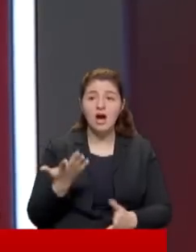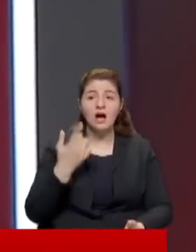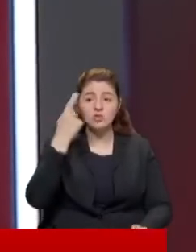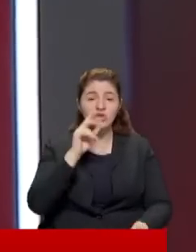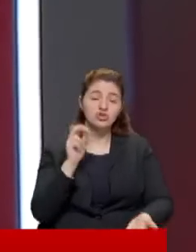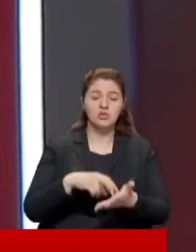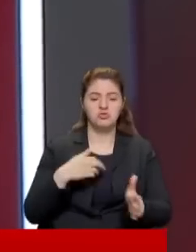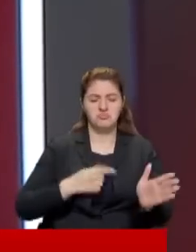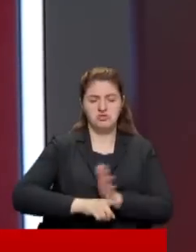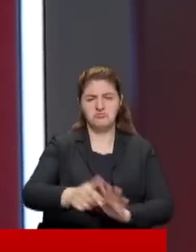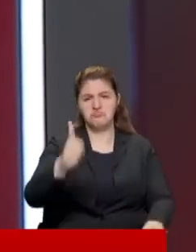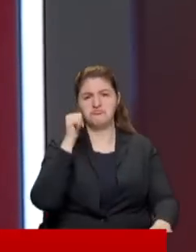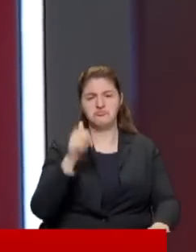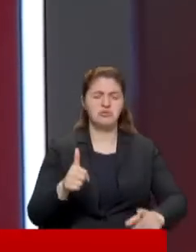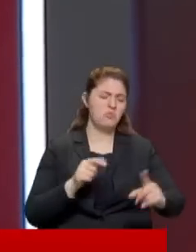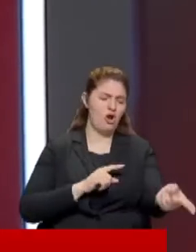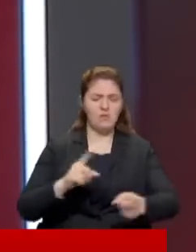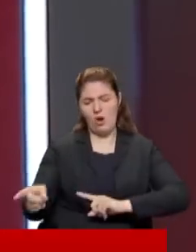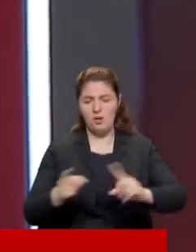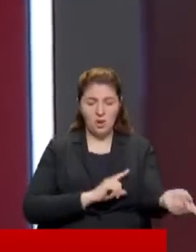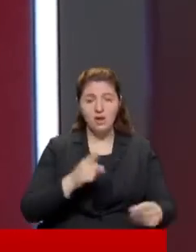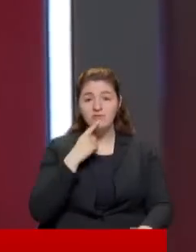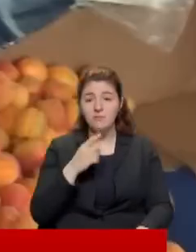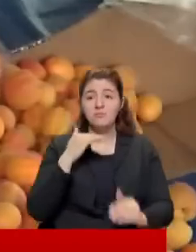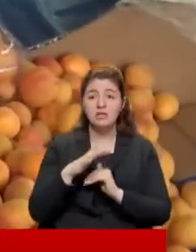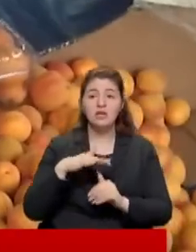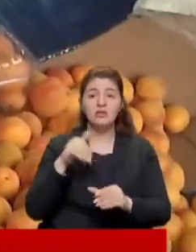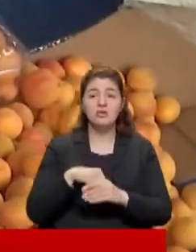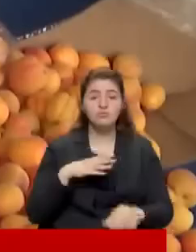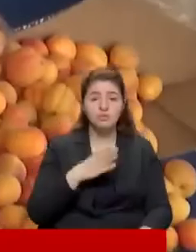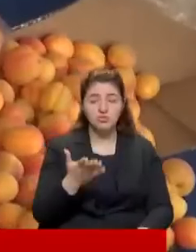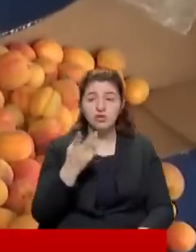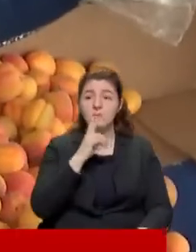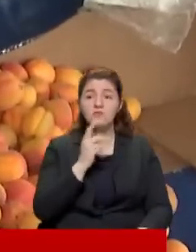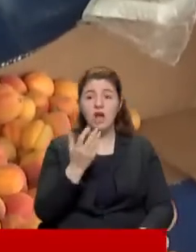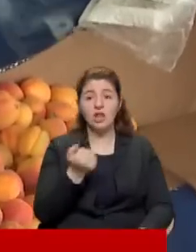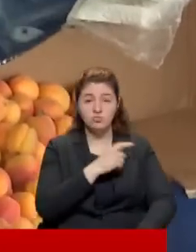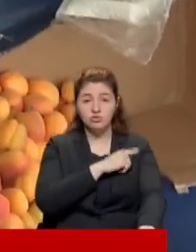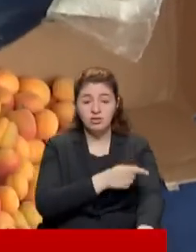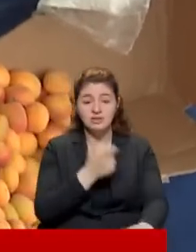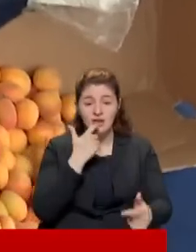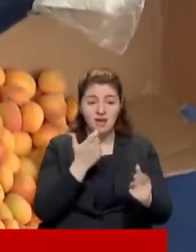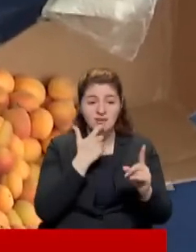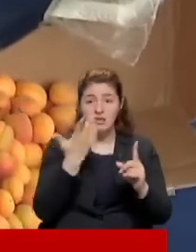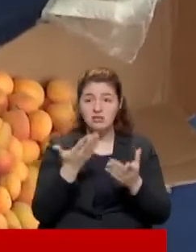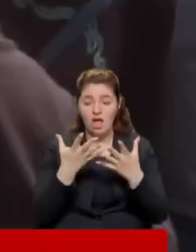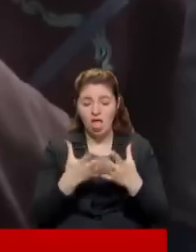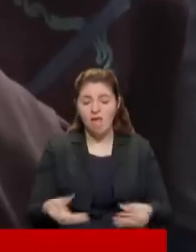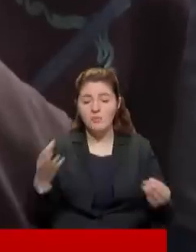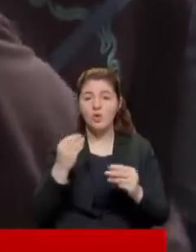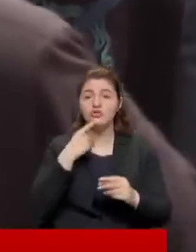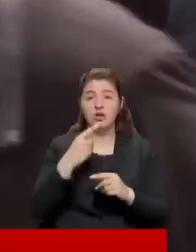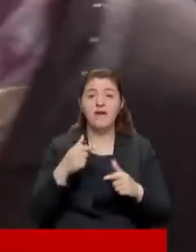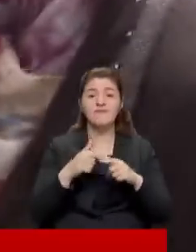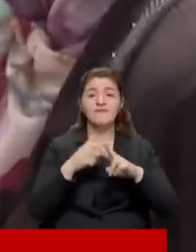yüzle çıkıp biz başarılı olduk, şöyle oldu, böyle oldu deyip milletten o istiyorsun? 200 liranın alım gücünün yıldan yıla nasıl eridiğini anlatan Faik